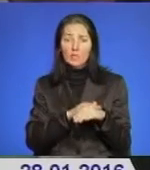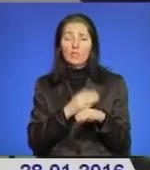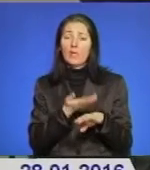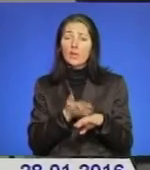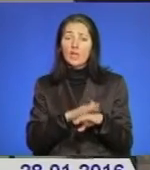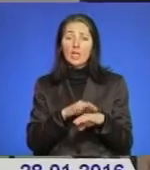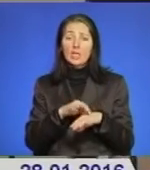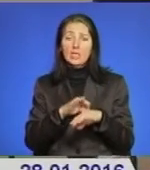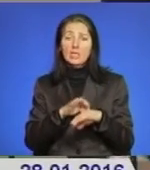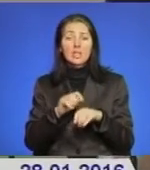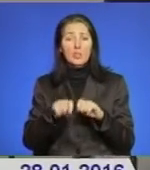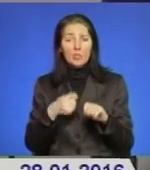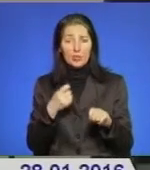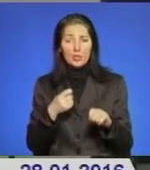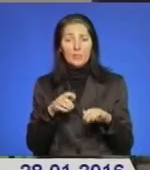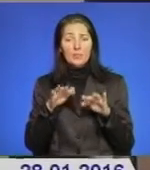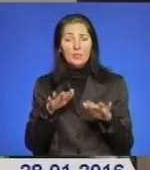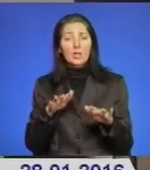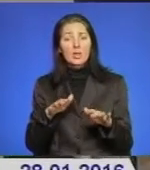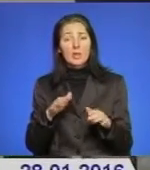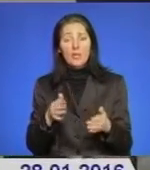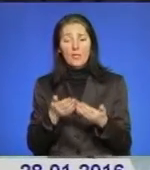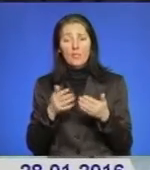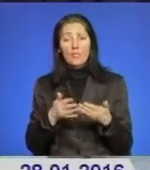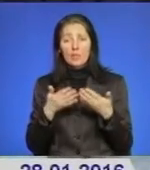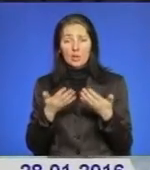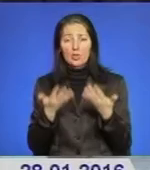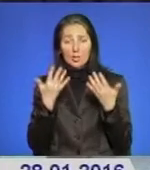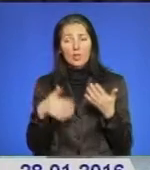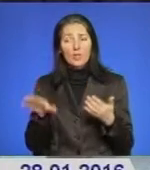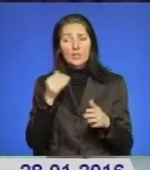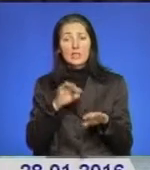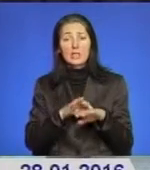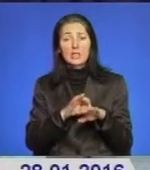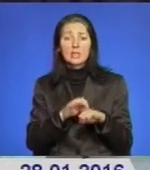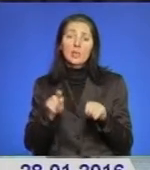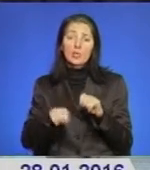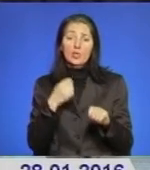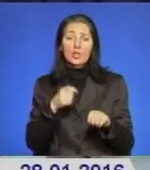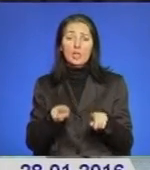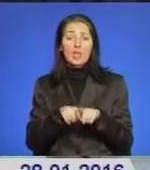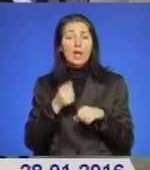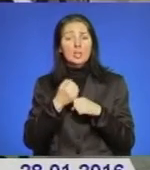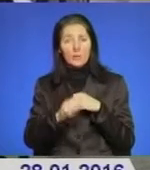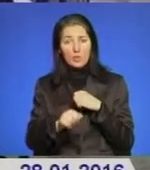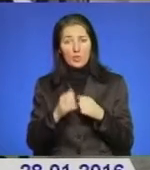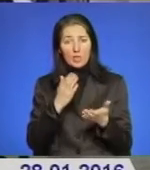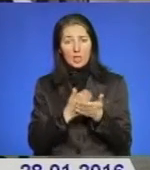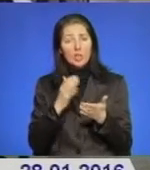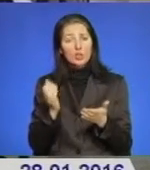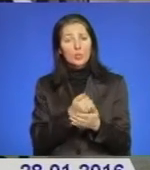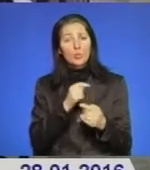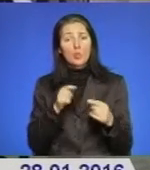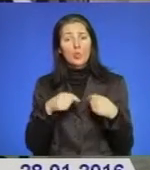тілесних ушкоджень. Вжитими заходами розкрито всі тяжкі тілесні ушкодження та зґвалтування. Є значні здобутки у сфері